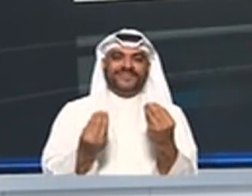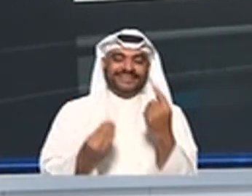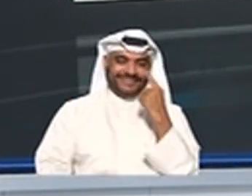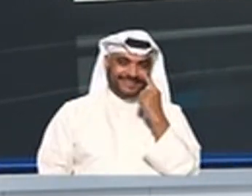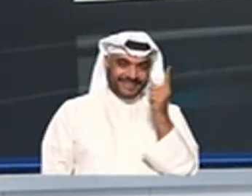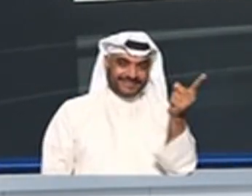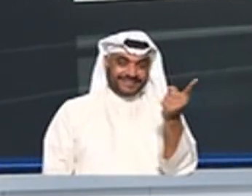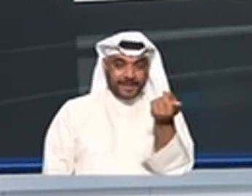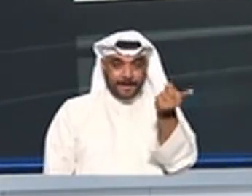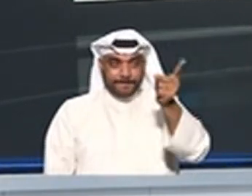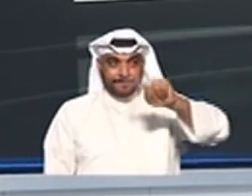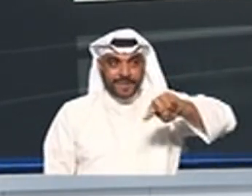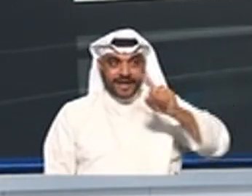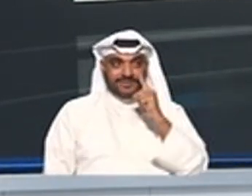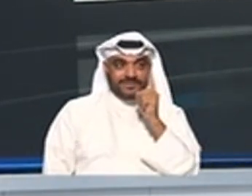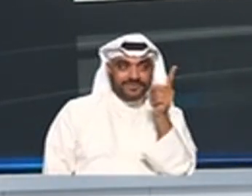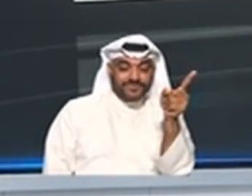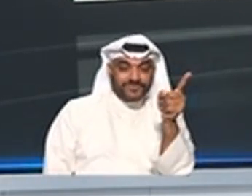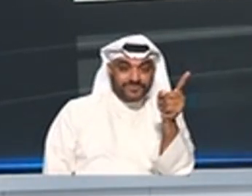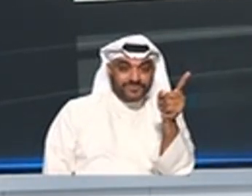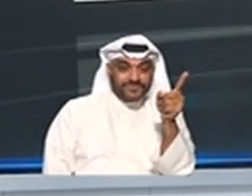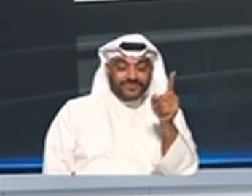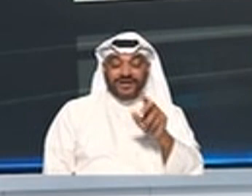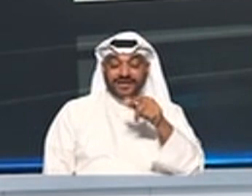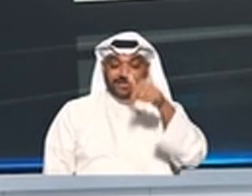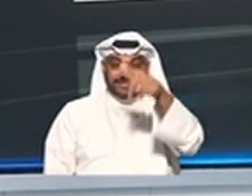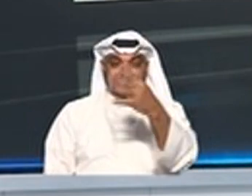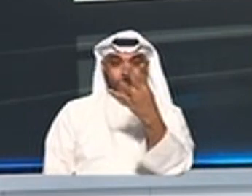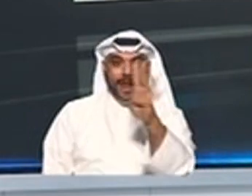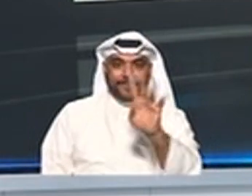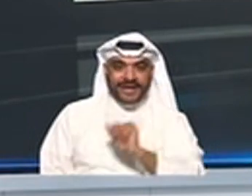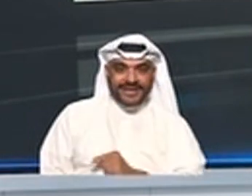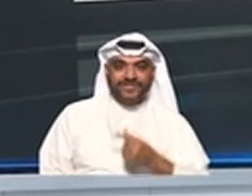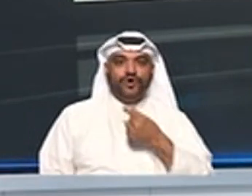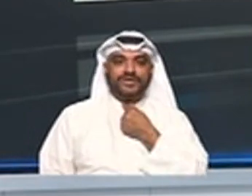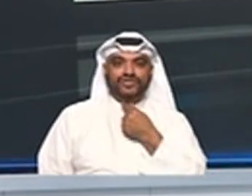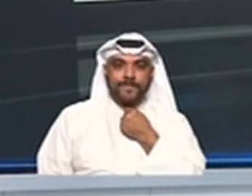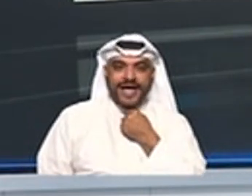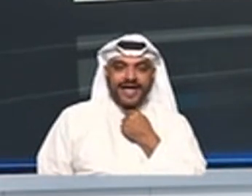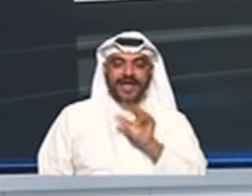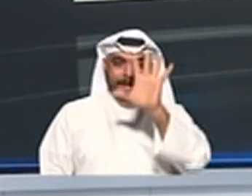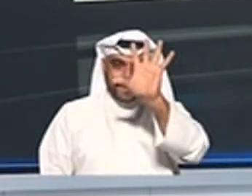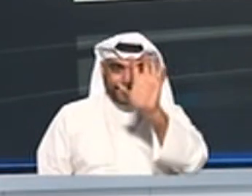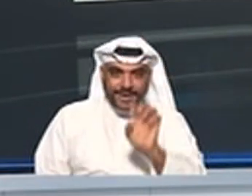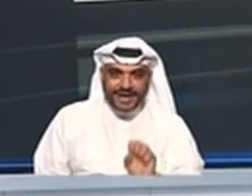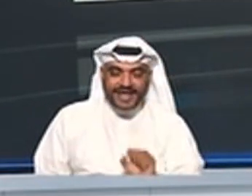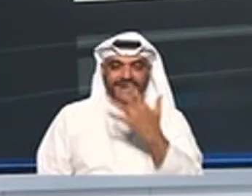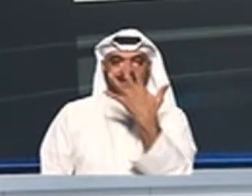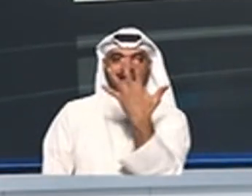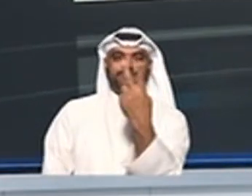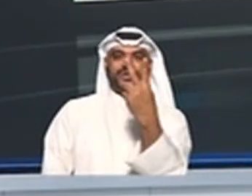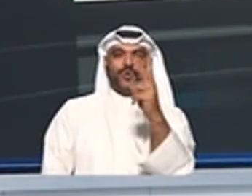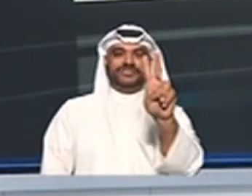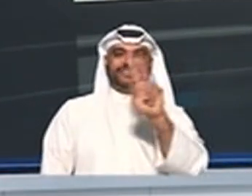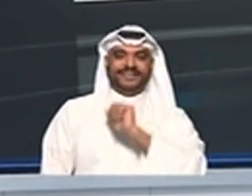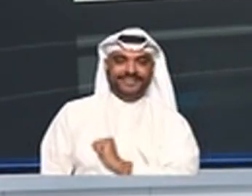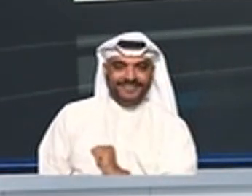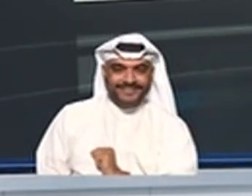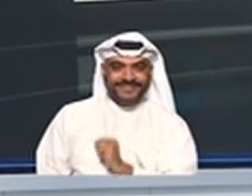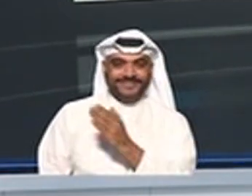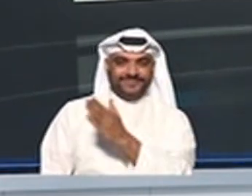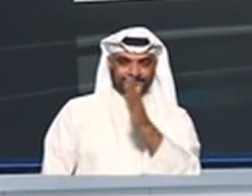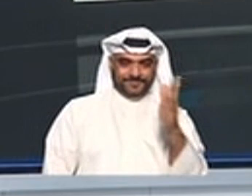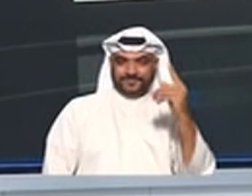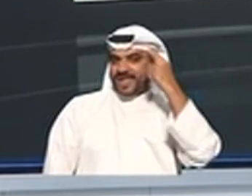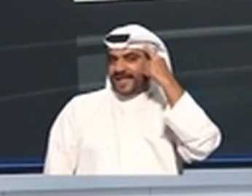من 8 إلى 35 كيلو متر في الساعة، العظمى 46 درجة مئوية، والصغرى 25 درجة مئوية. يوم